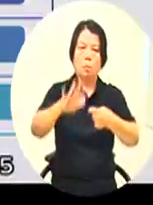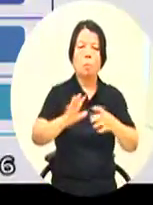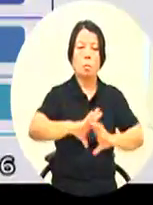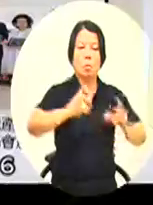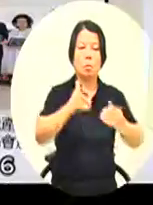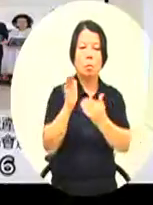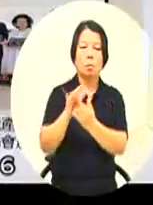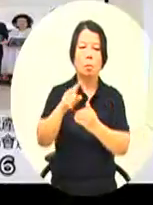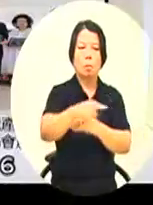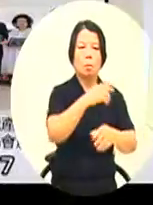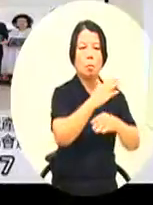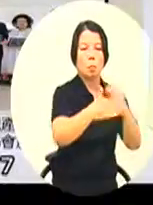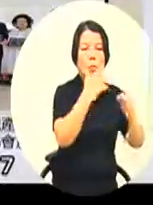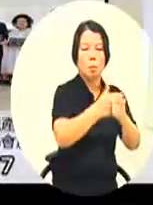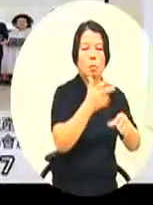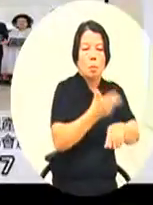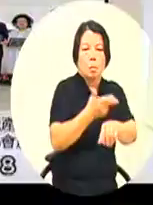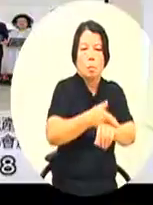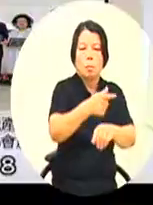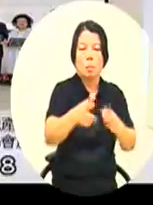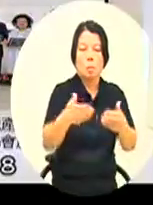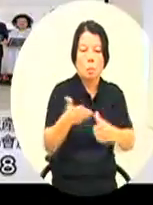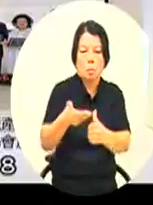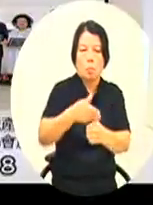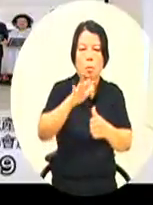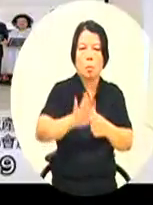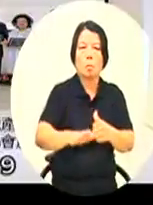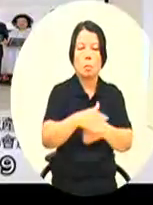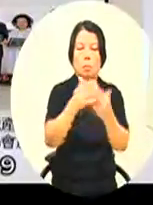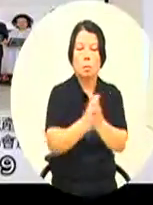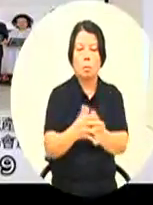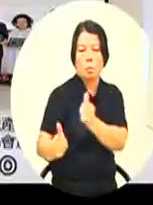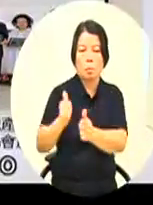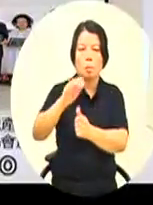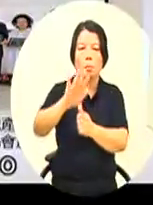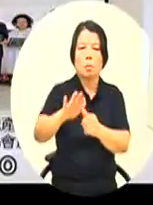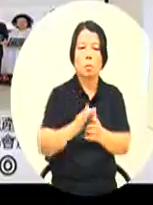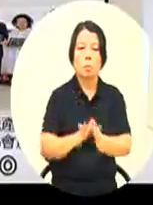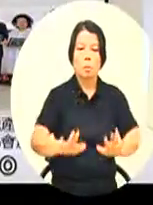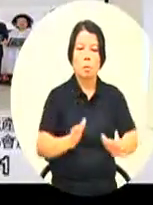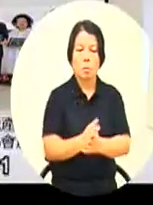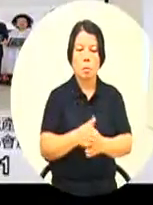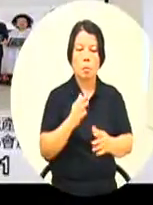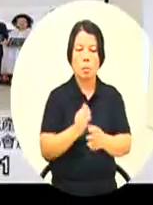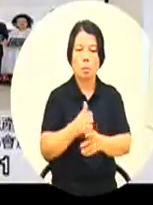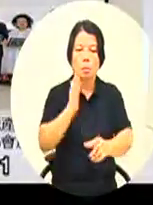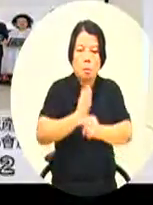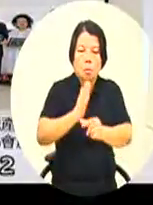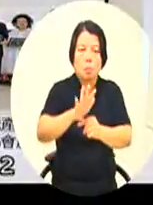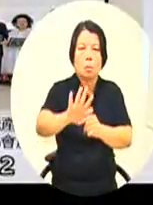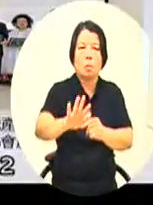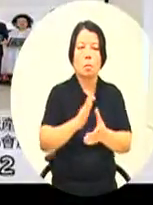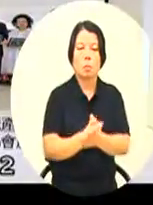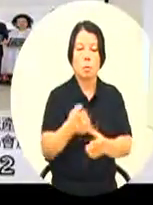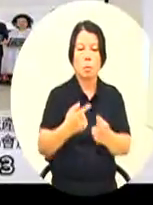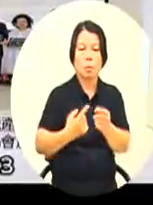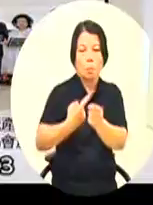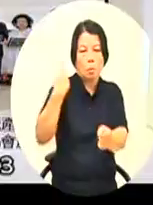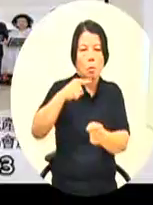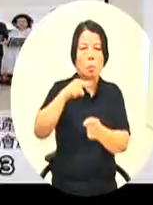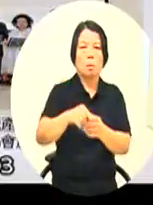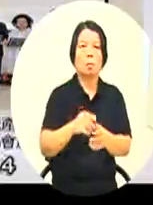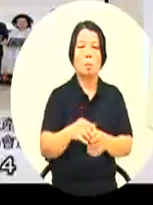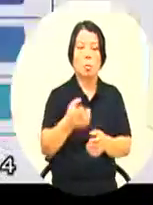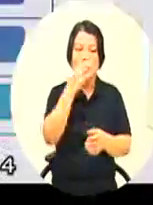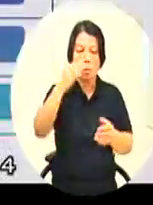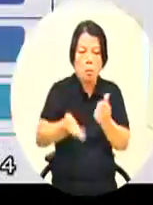与校园技职人才的交流跟培育，所以做了竞赛，其实现在正在进行。那过去这个一年里头呢，其实我